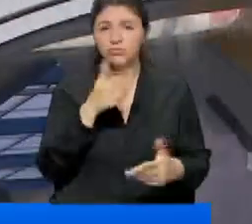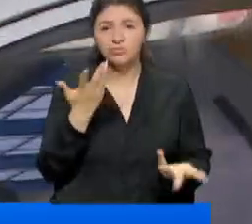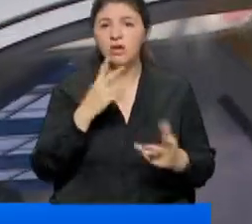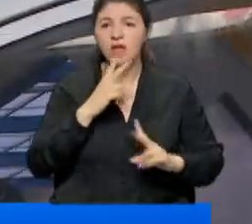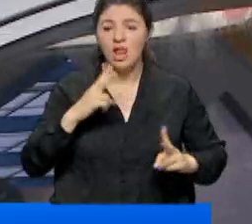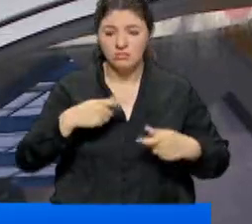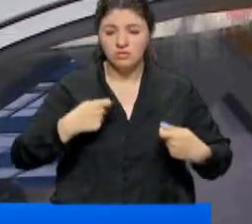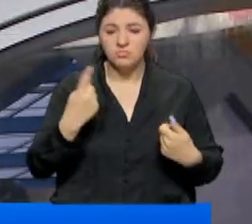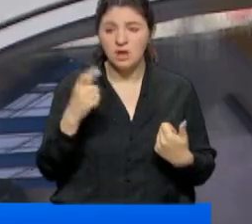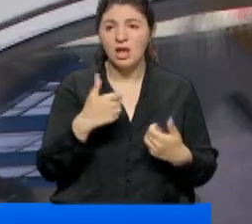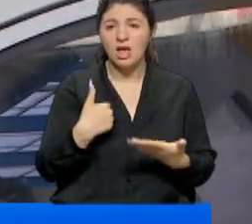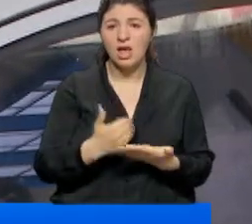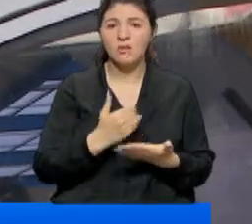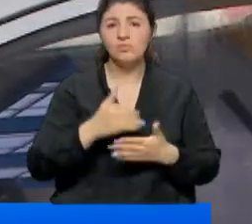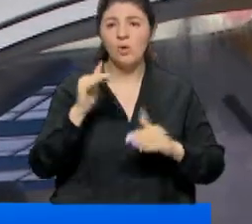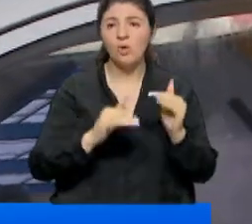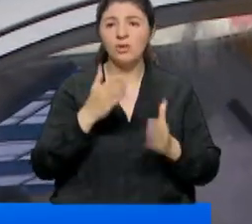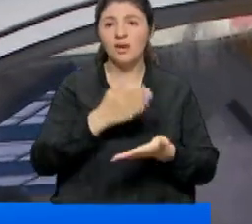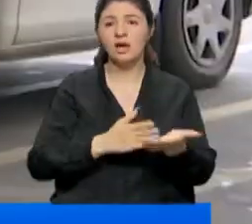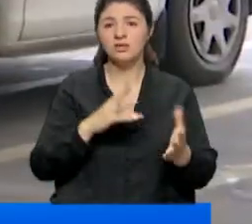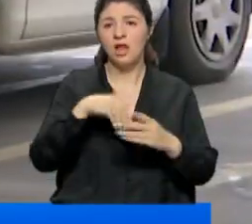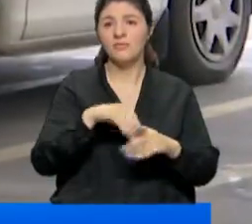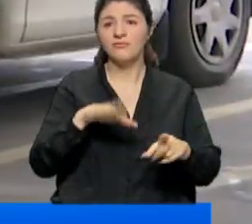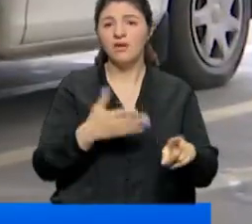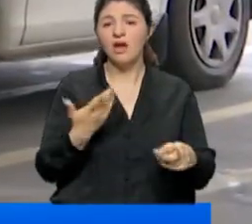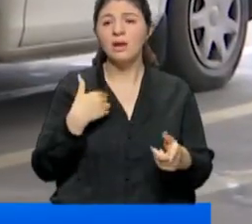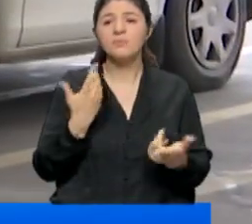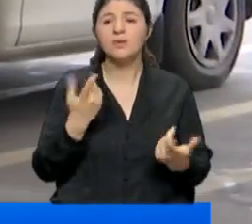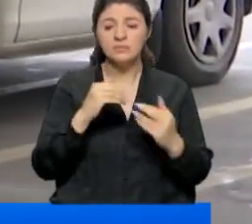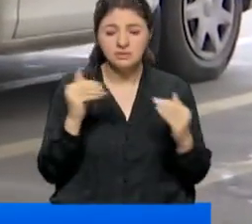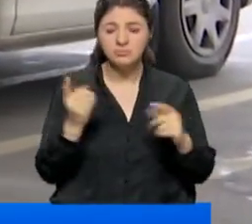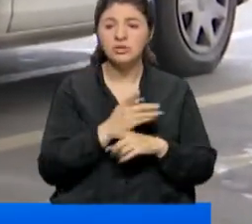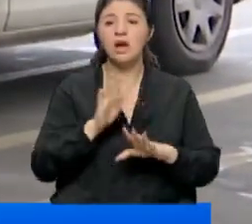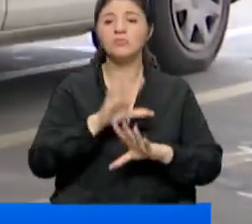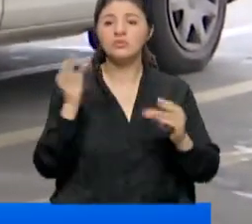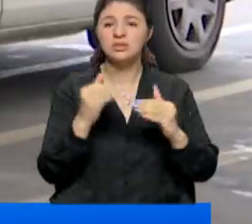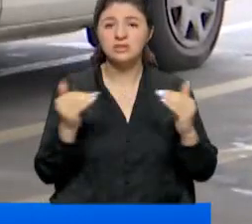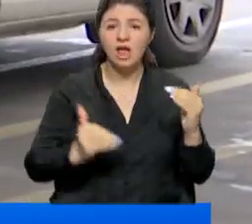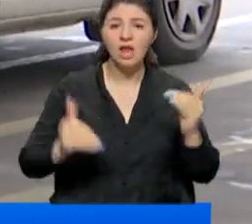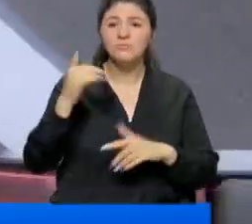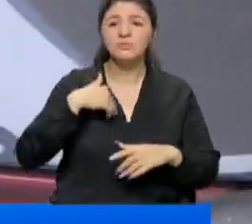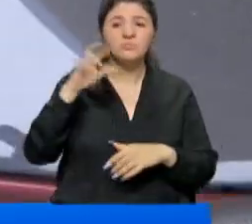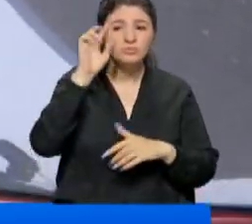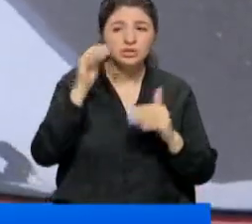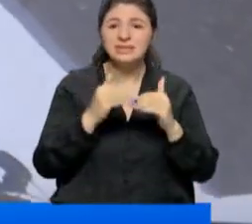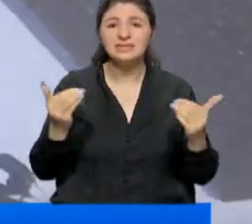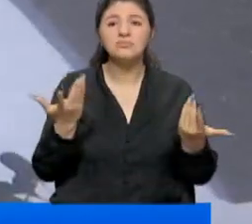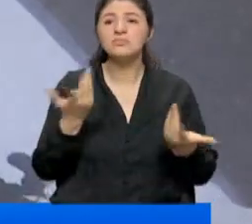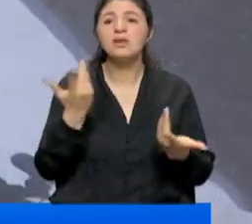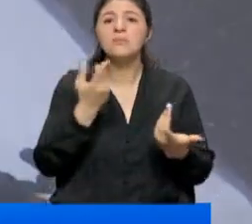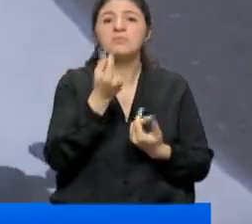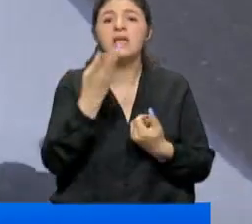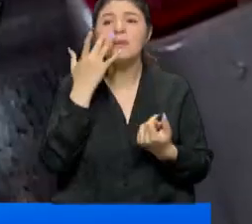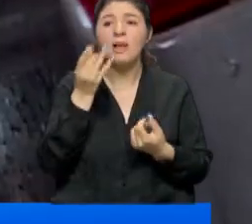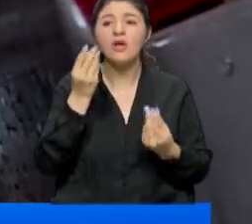enerji giderleri aylık gelirim izin ortalama yarısını kap su da Hiçbir sınır mıdır kalmadı bütün sınırları açtık bizim psikolojik sınırımızda bir